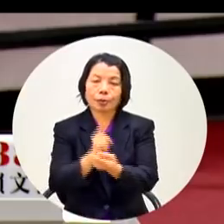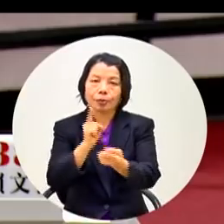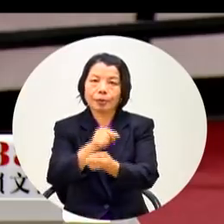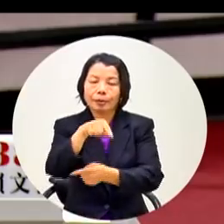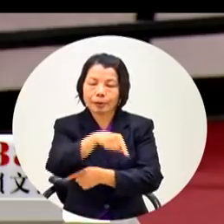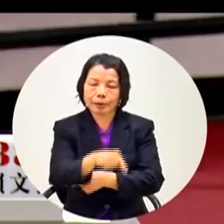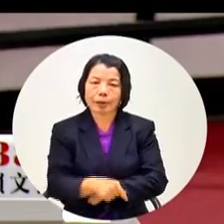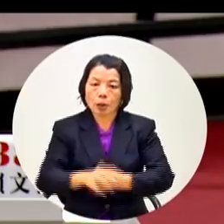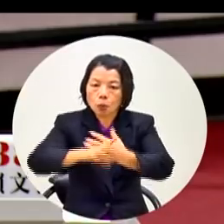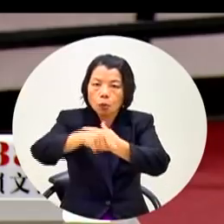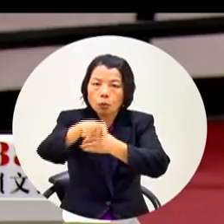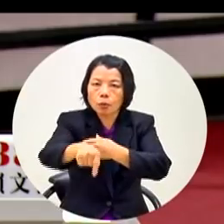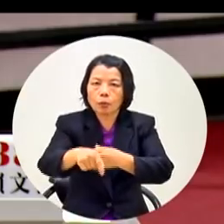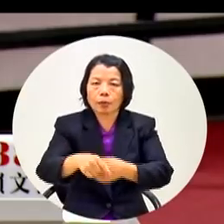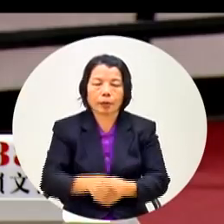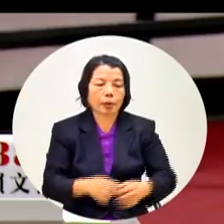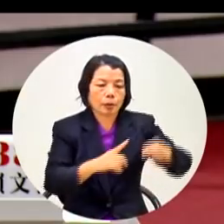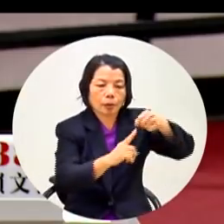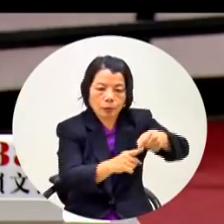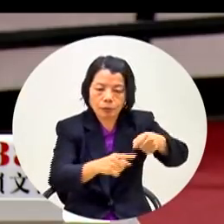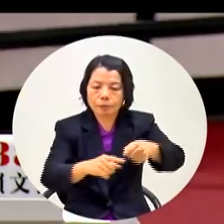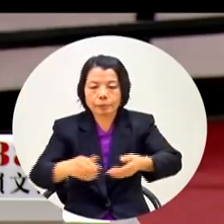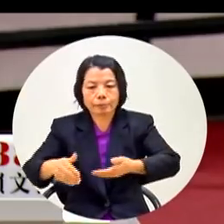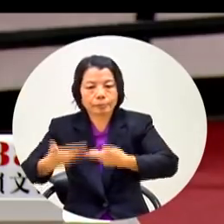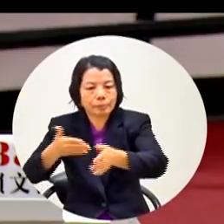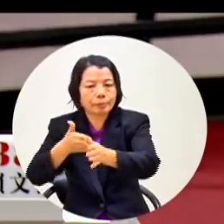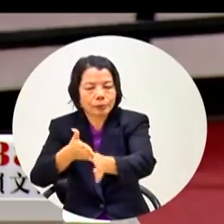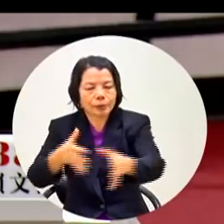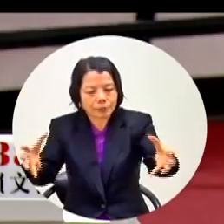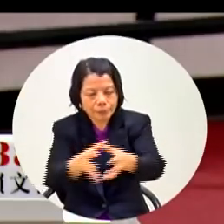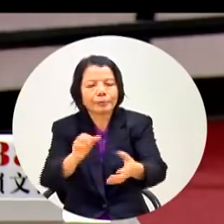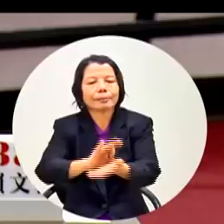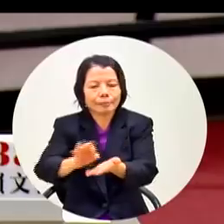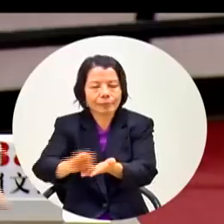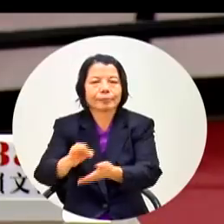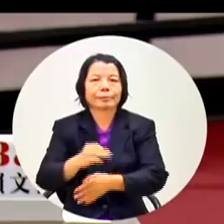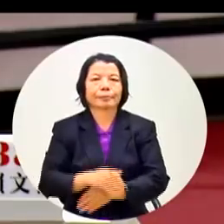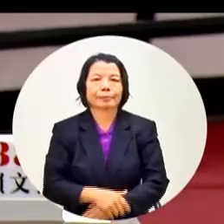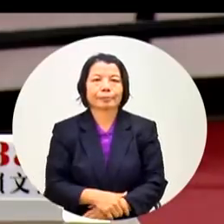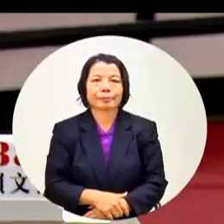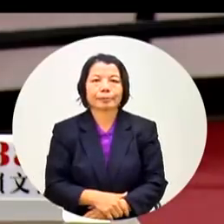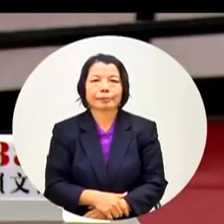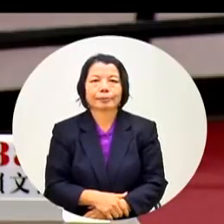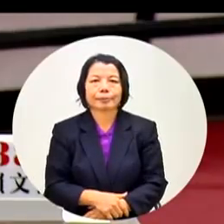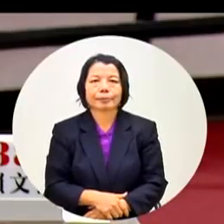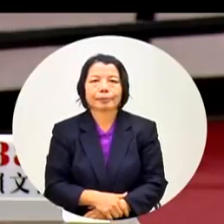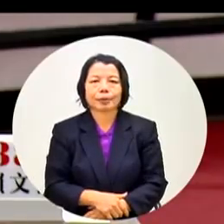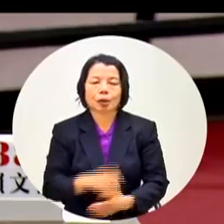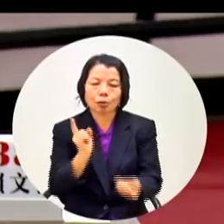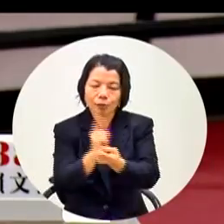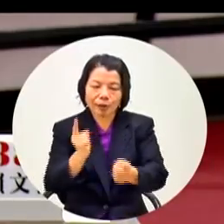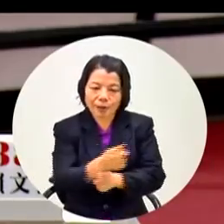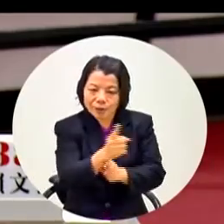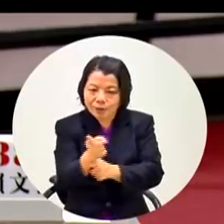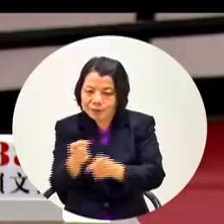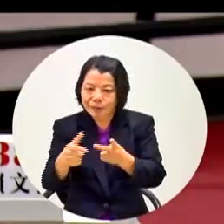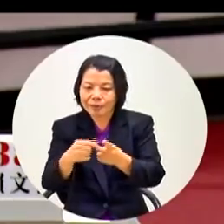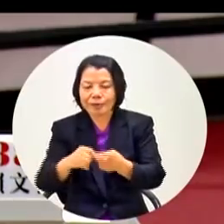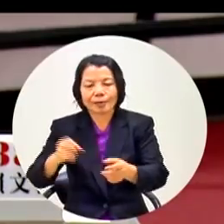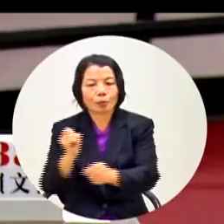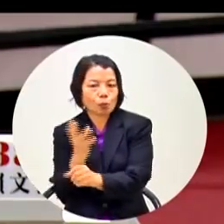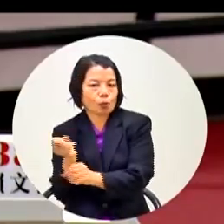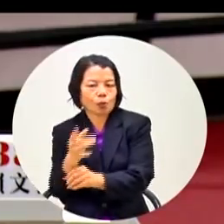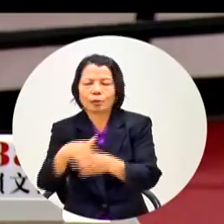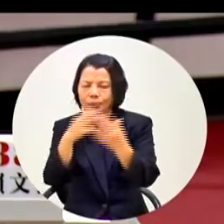是共用的，一样那包括有些是，当然消防车、救护车更不是问题了。你要容许开放，甚至计程车